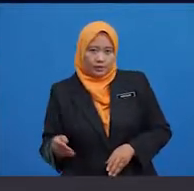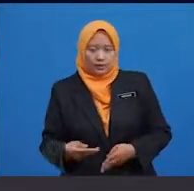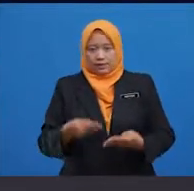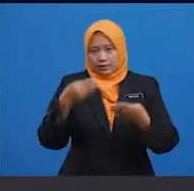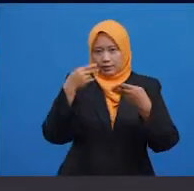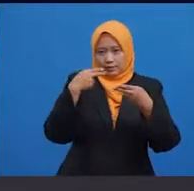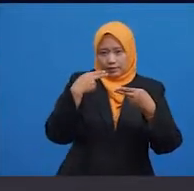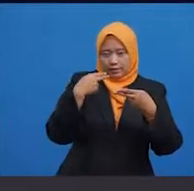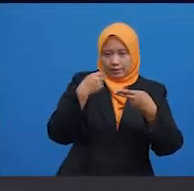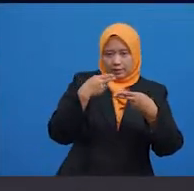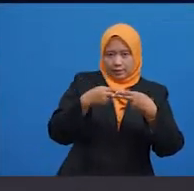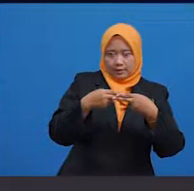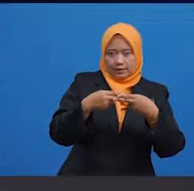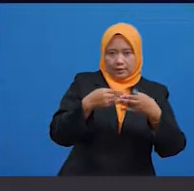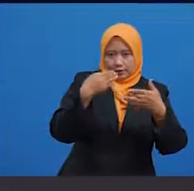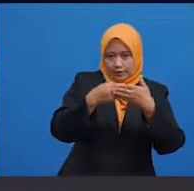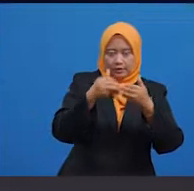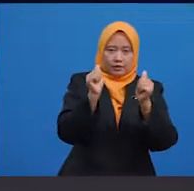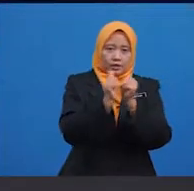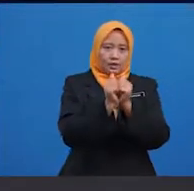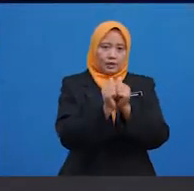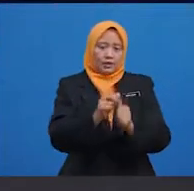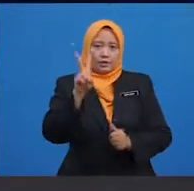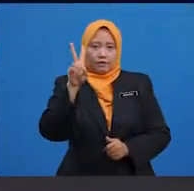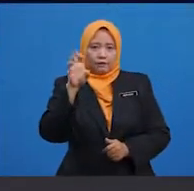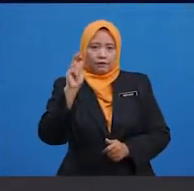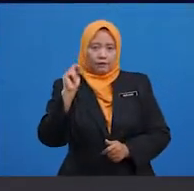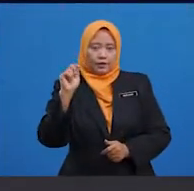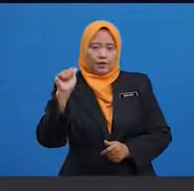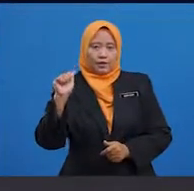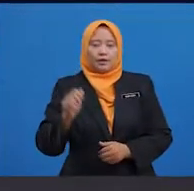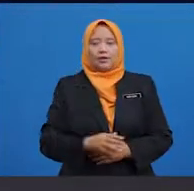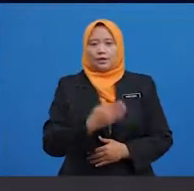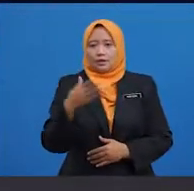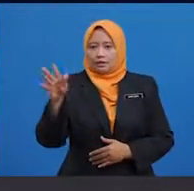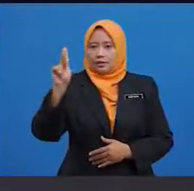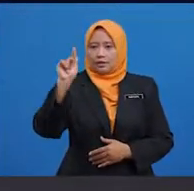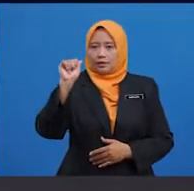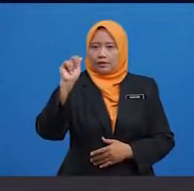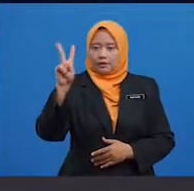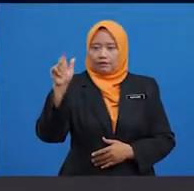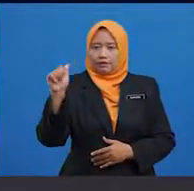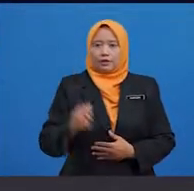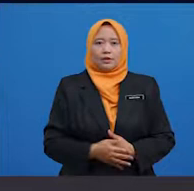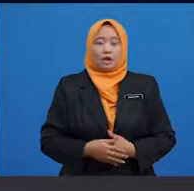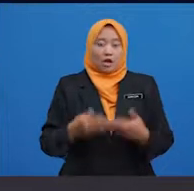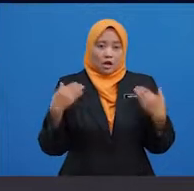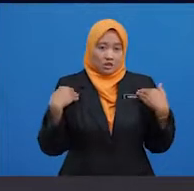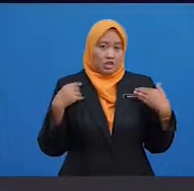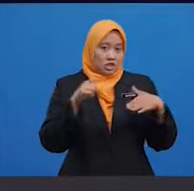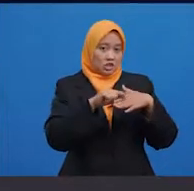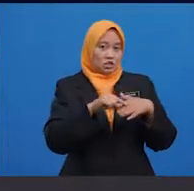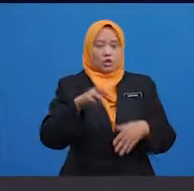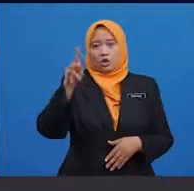bukaan vena cava terdapat tisu gantian kardium yang dinamakan nodus sinoatrium